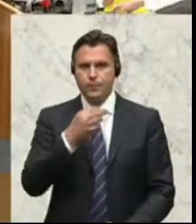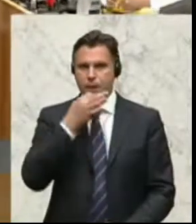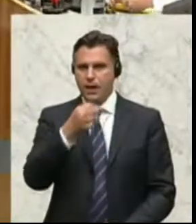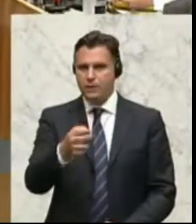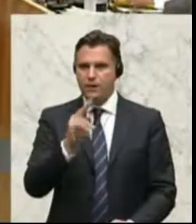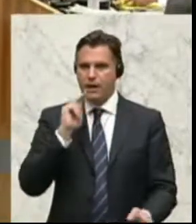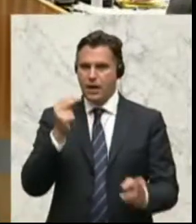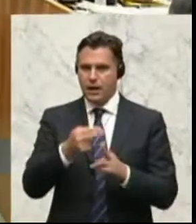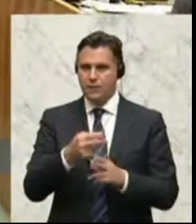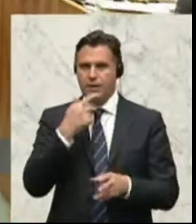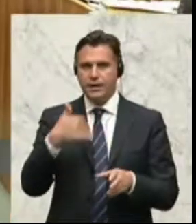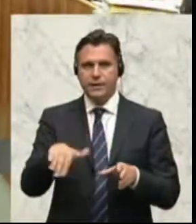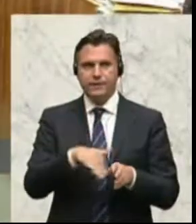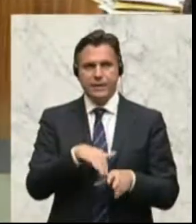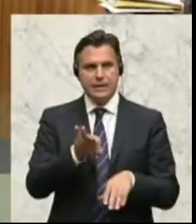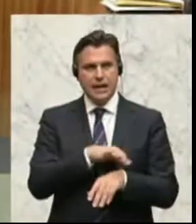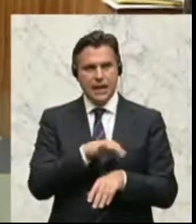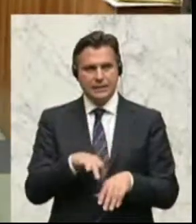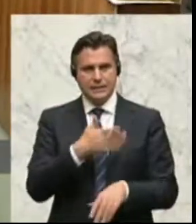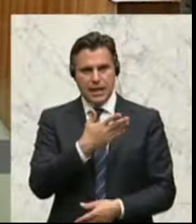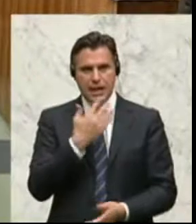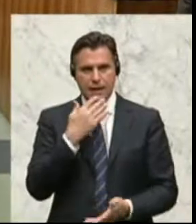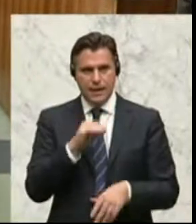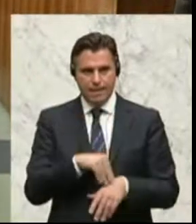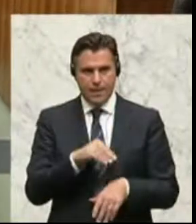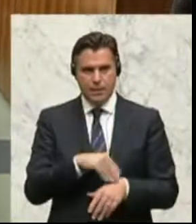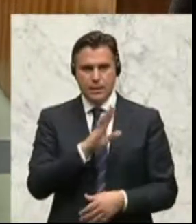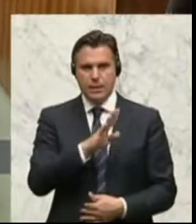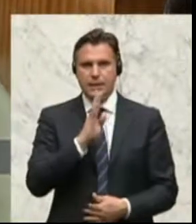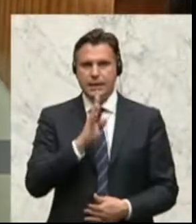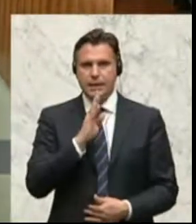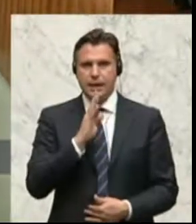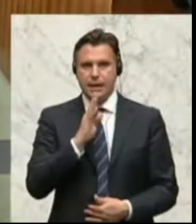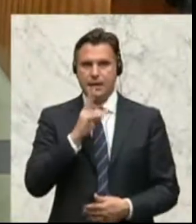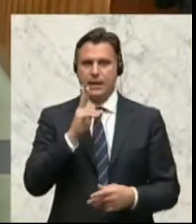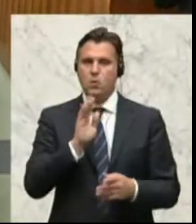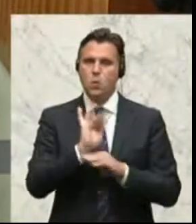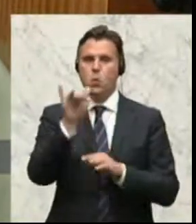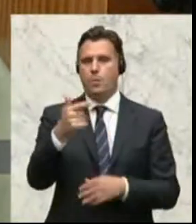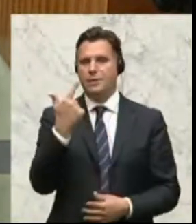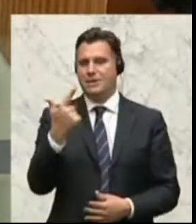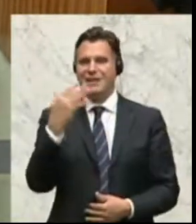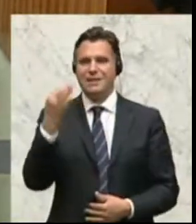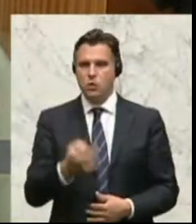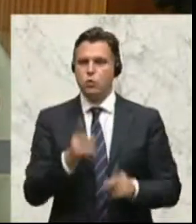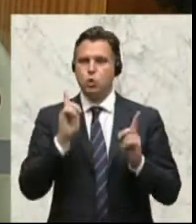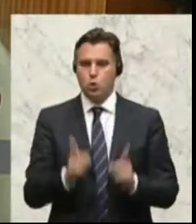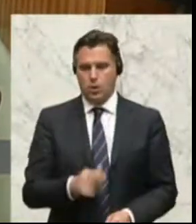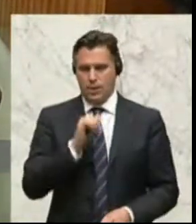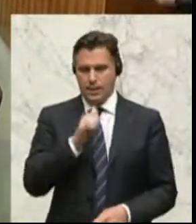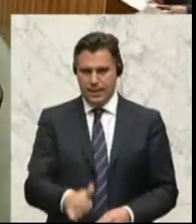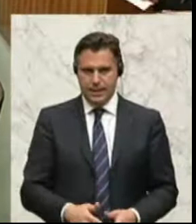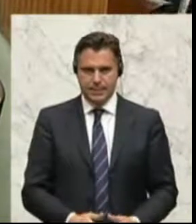die sparen. Begünstigt würden die, die schlecht wirtschaften. Vizekanzler und Finanzminister Michael Spindlecker, ÖVP, hat das